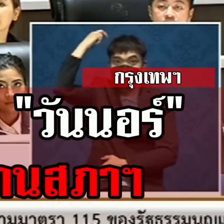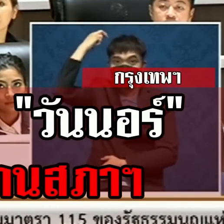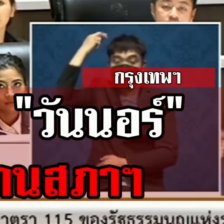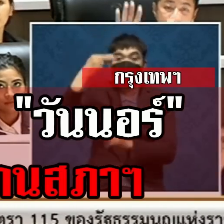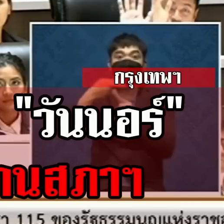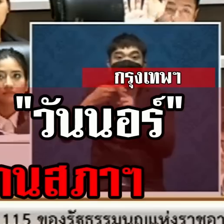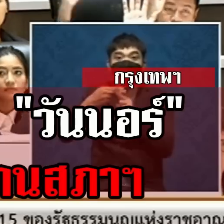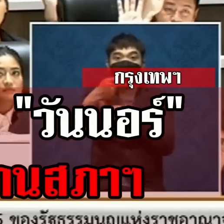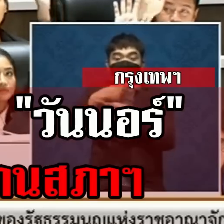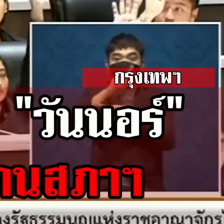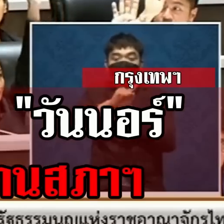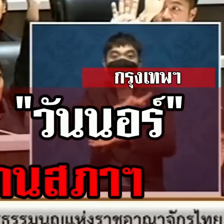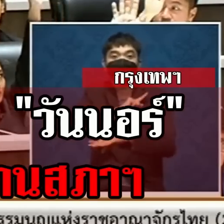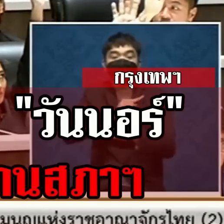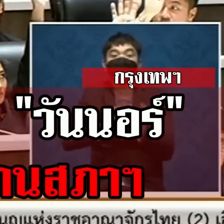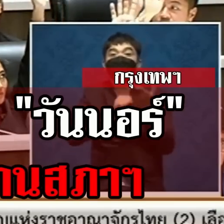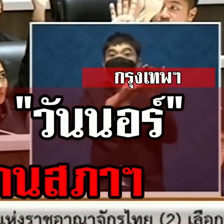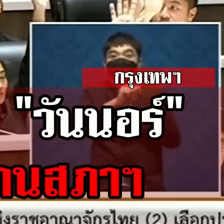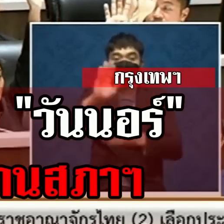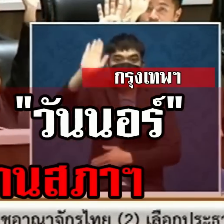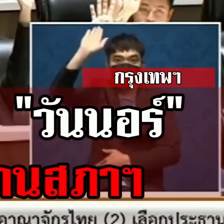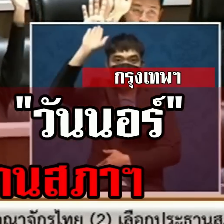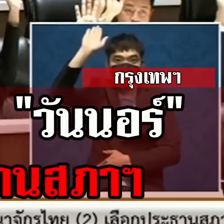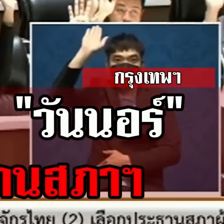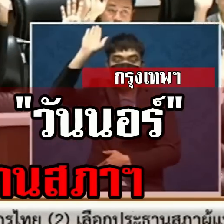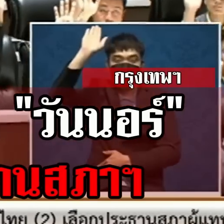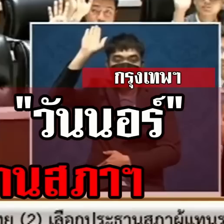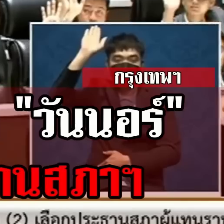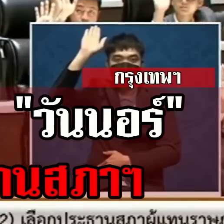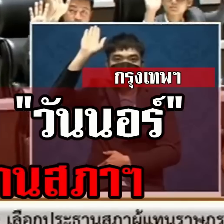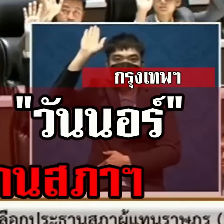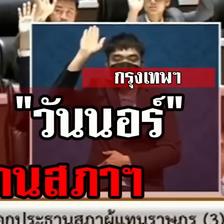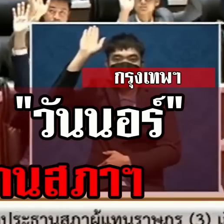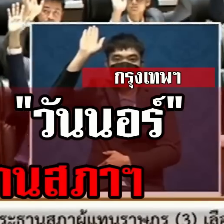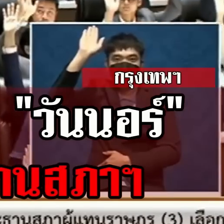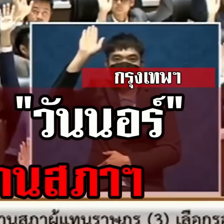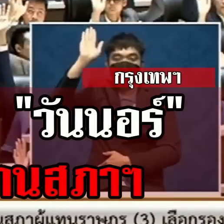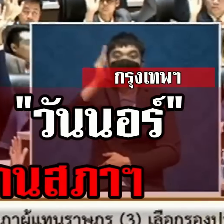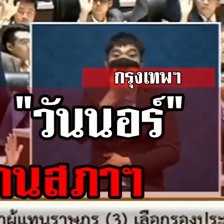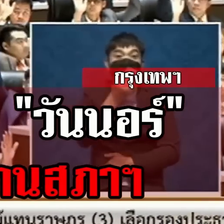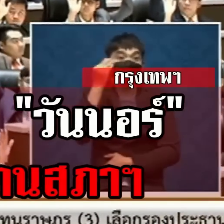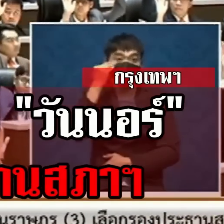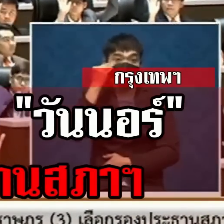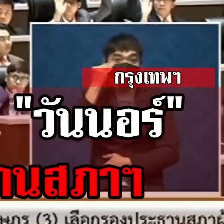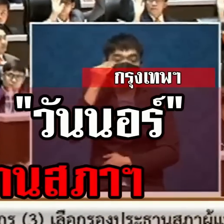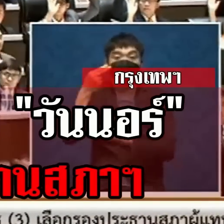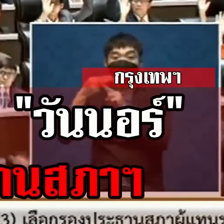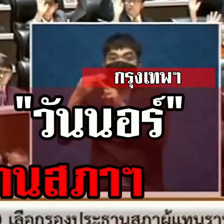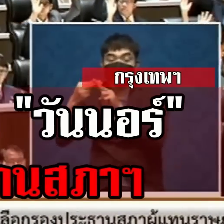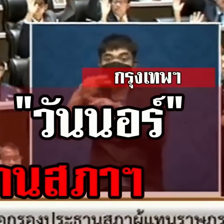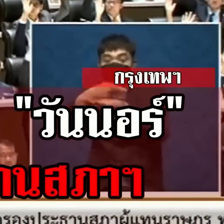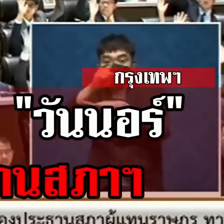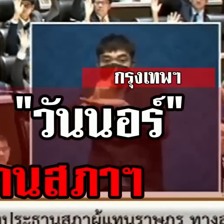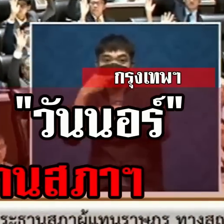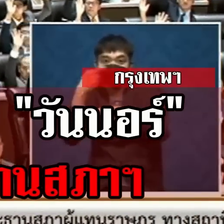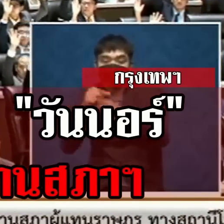มูหมัดนอพระอาจารย์จากหัวหน้าพรรคประชาชาติขอผู้สนับสนุนนะฮะพูดมากไม่ใช่ผู้สนับสนุนนะผู้รับรองเนี่ยพรึบพรับอย่างนี้แล้วการโหวตก็